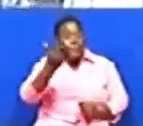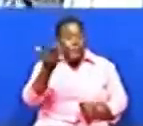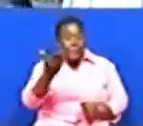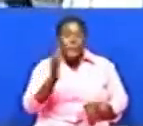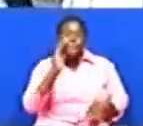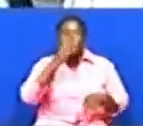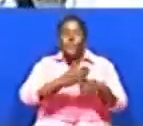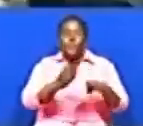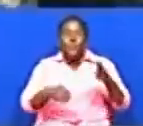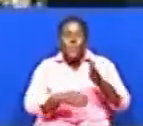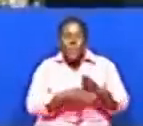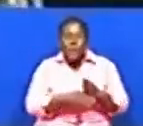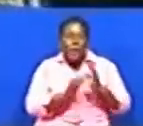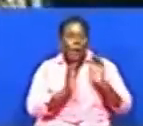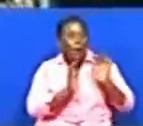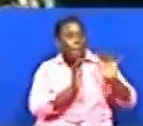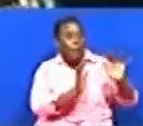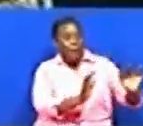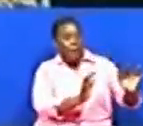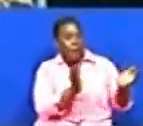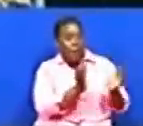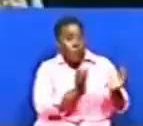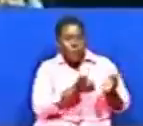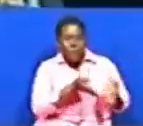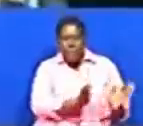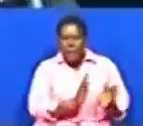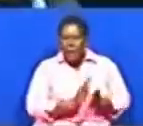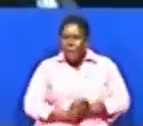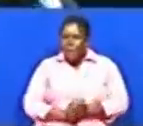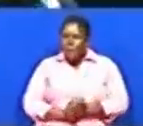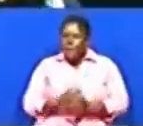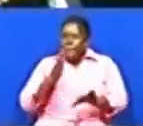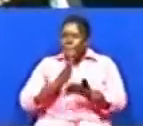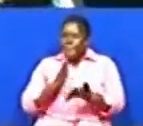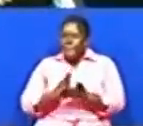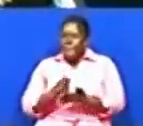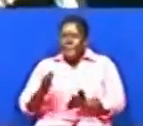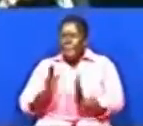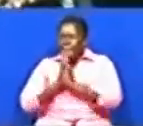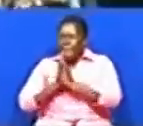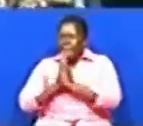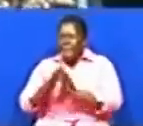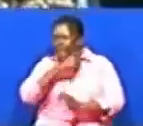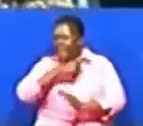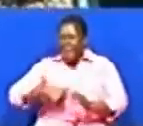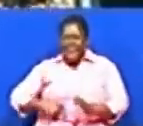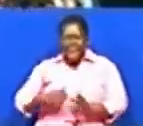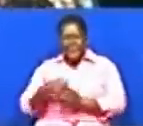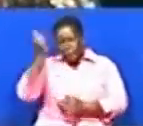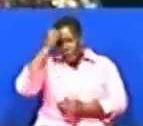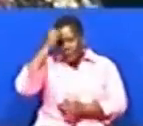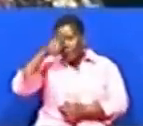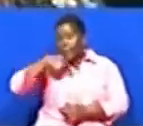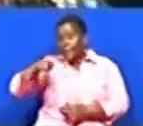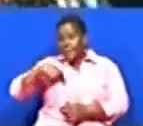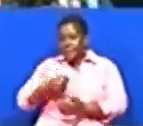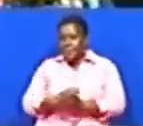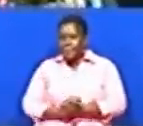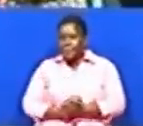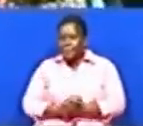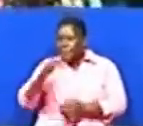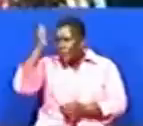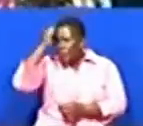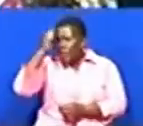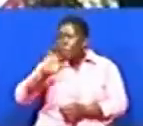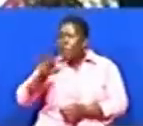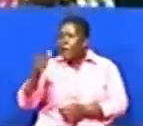tutajenga, kuna maeneo mengine pia tutajenga mahala. Tunamshukuru Rais kutuona na sisi wa Mtanani. Maana yake